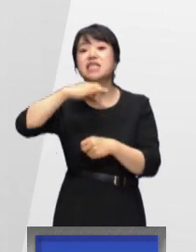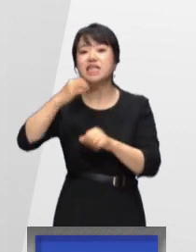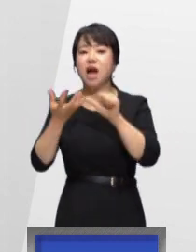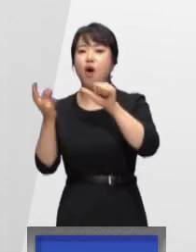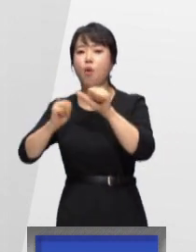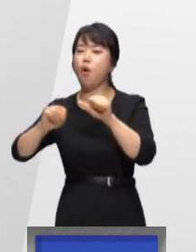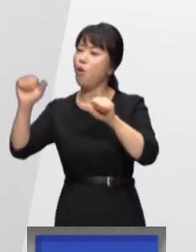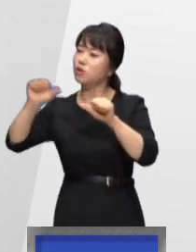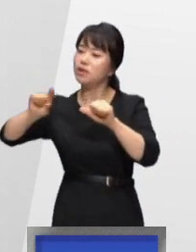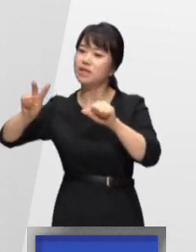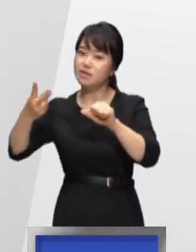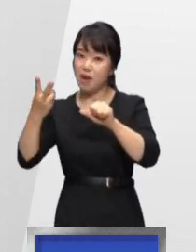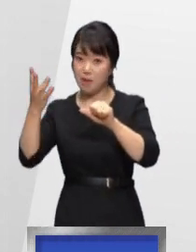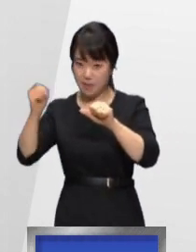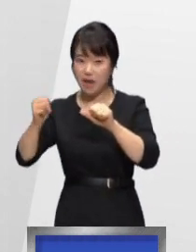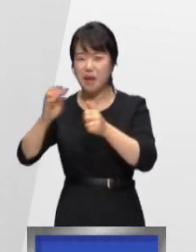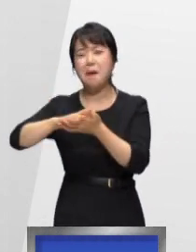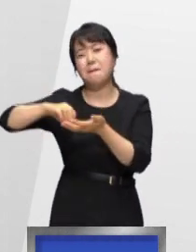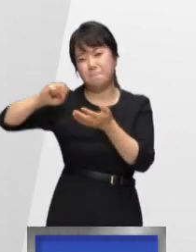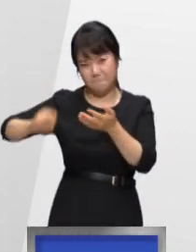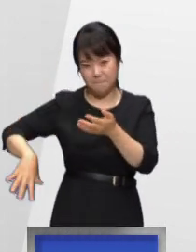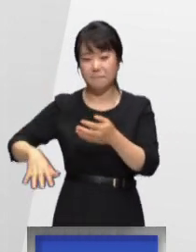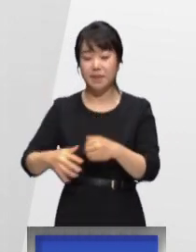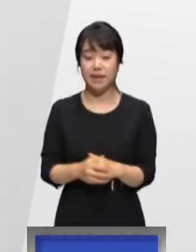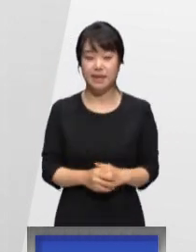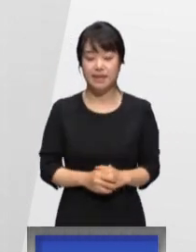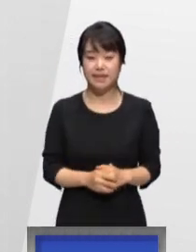5억 5,200만 원은 지불하지 않았습니다.